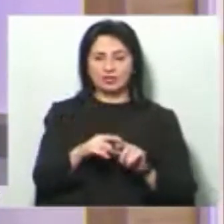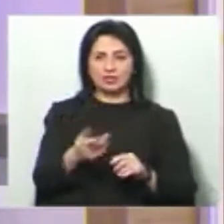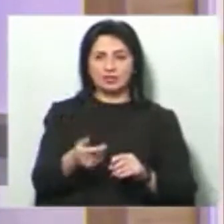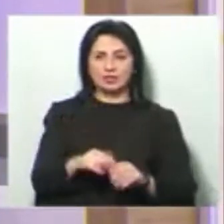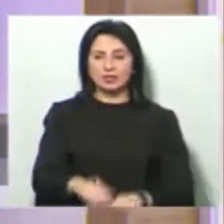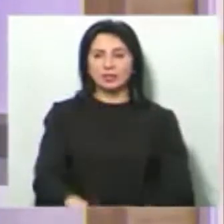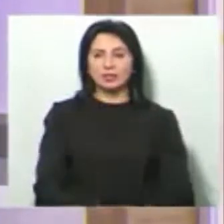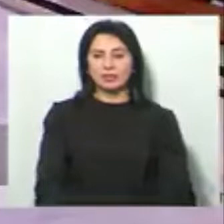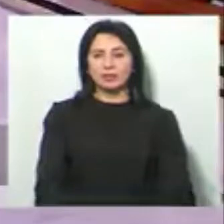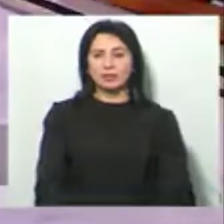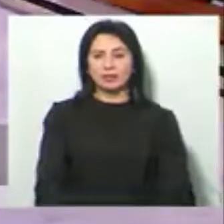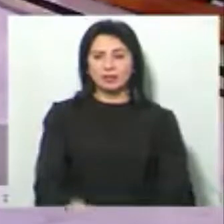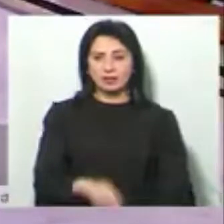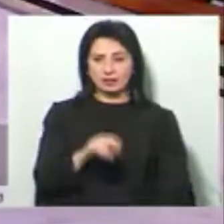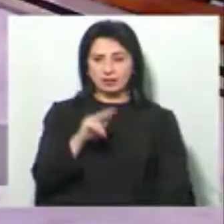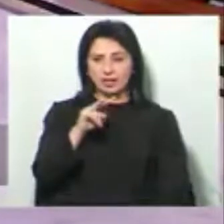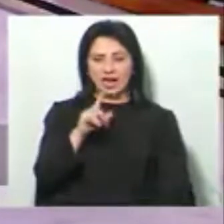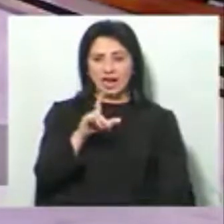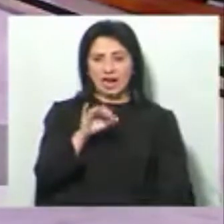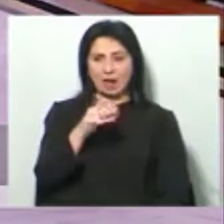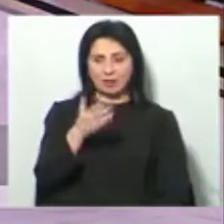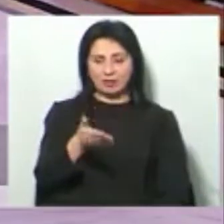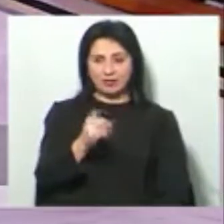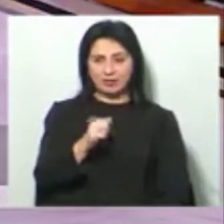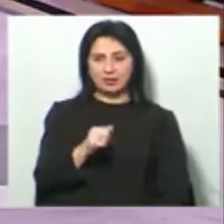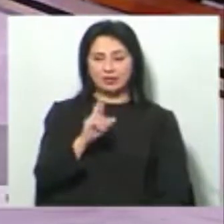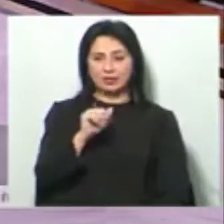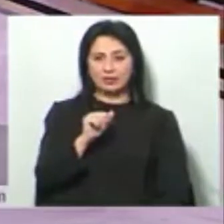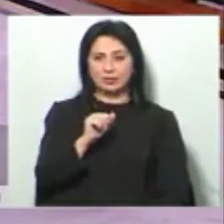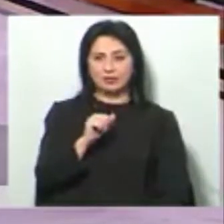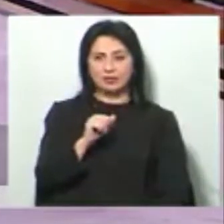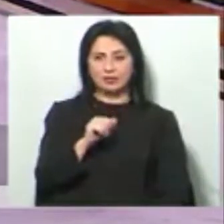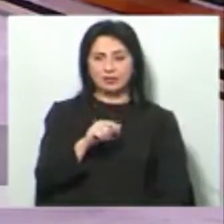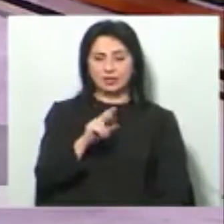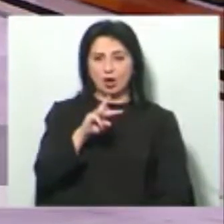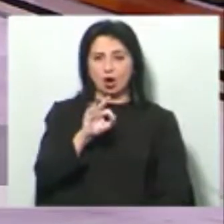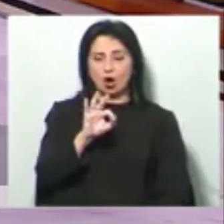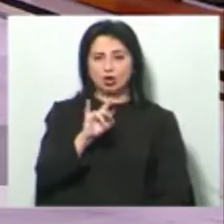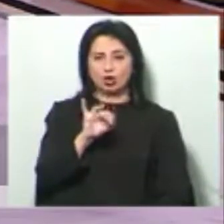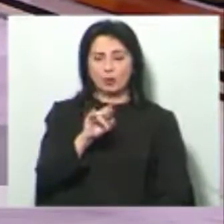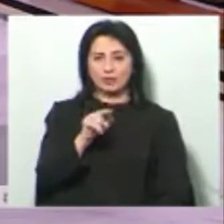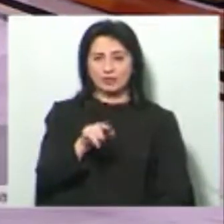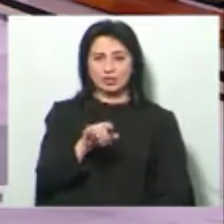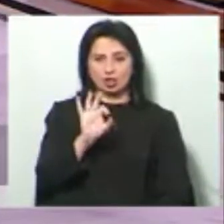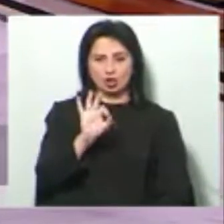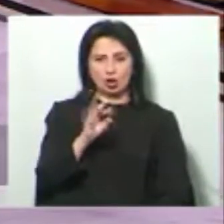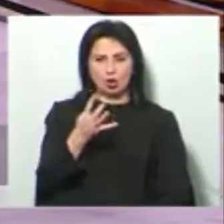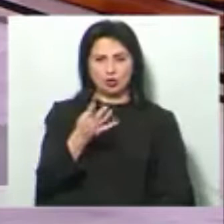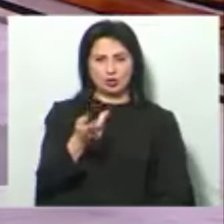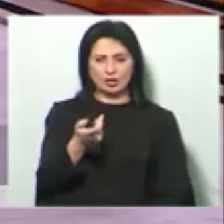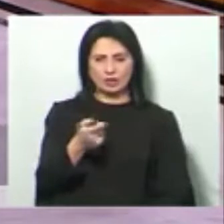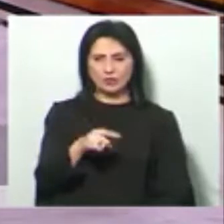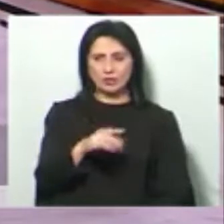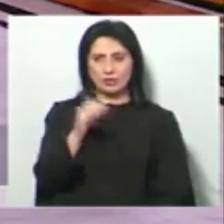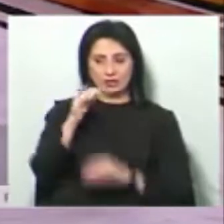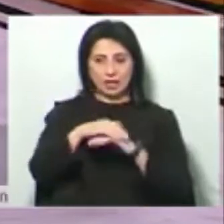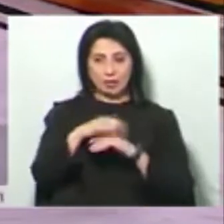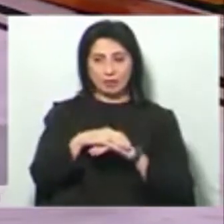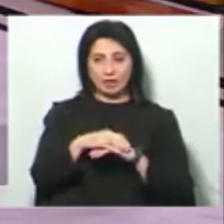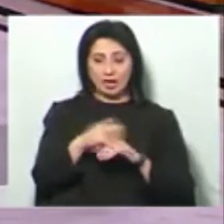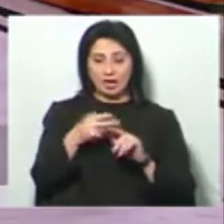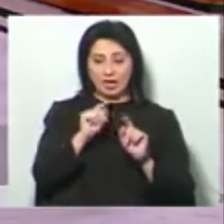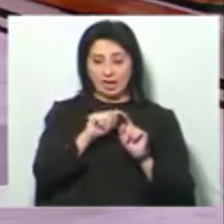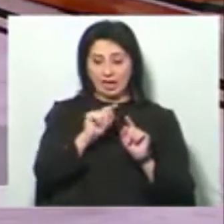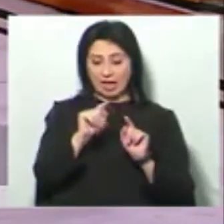anim, lirk anitipini, da moxonidinis, novotrianim, da sahamos. Ai